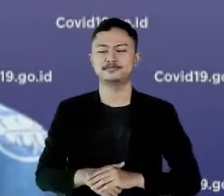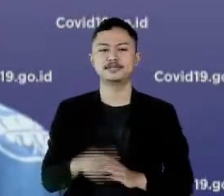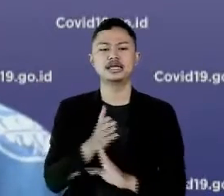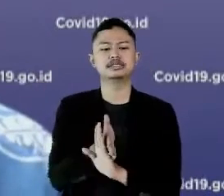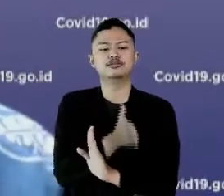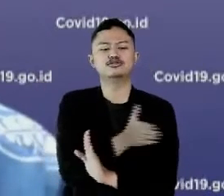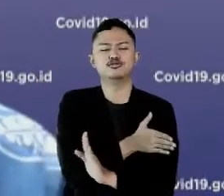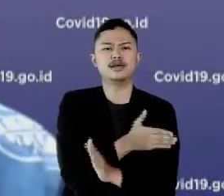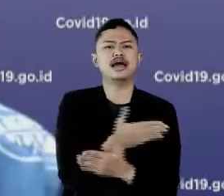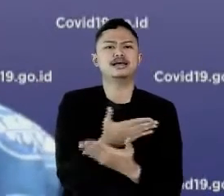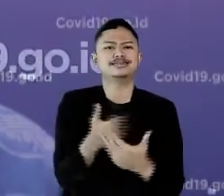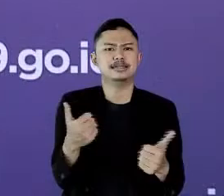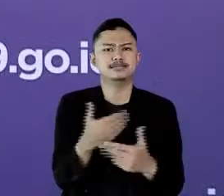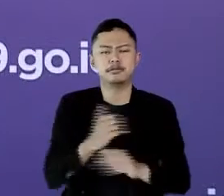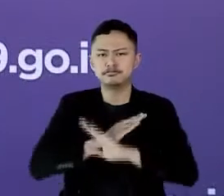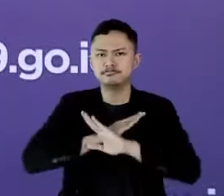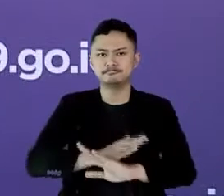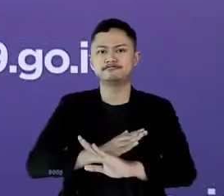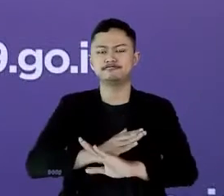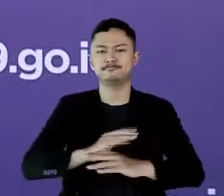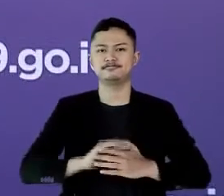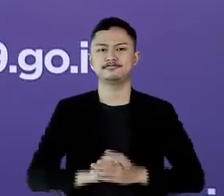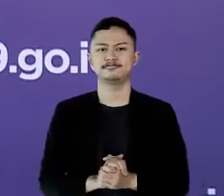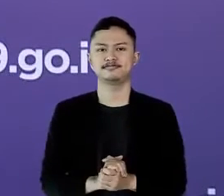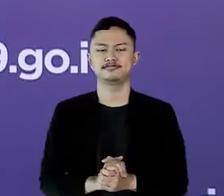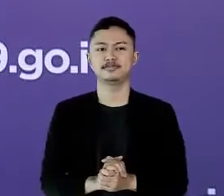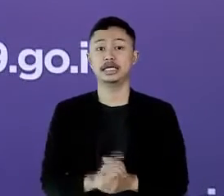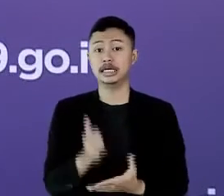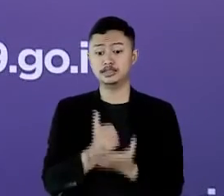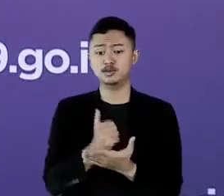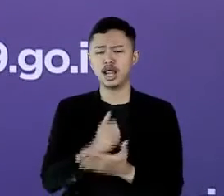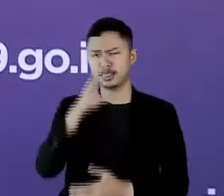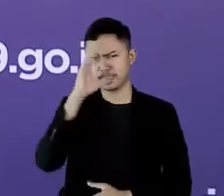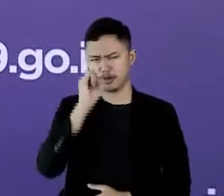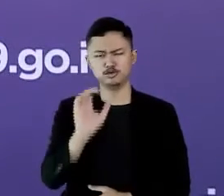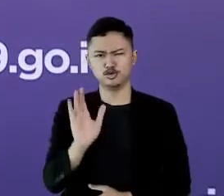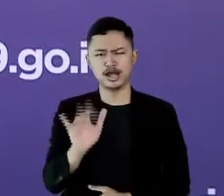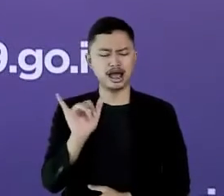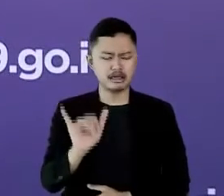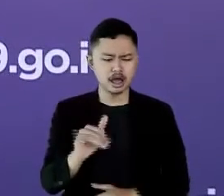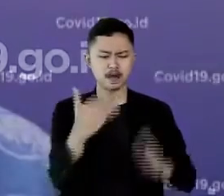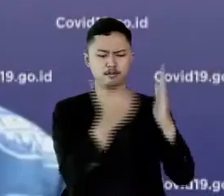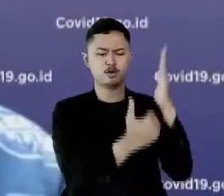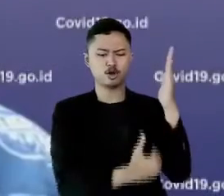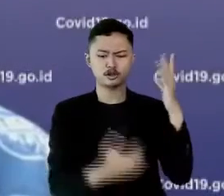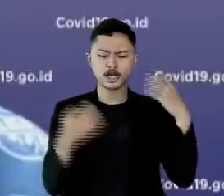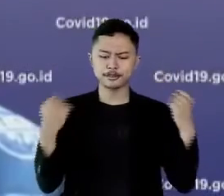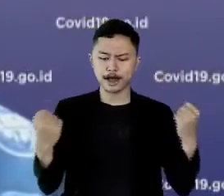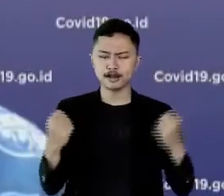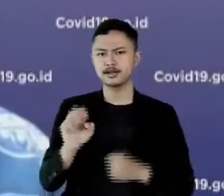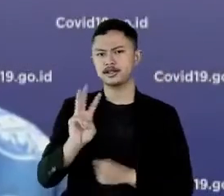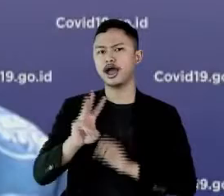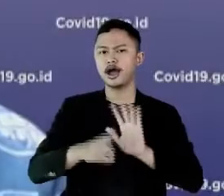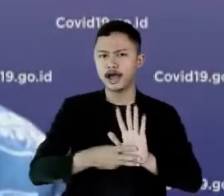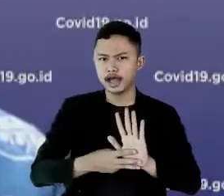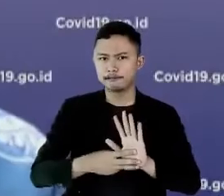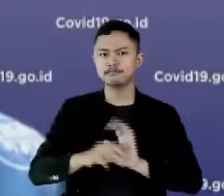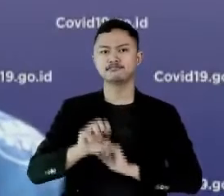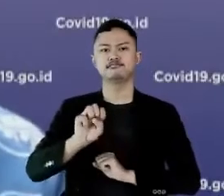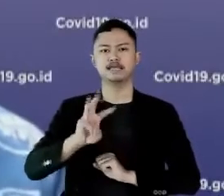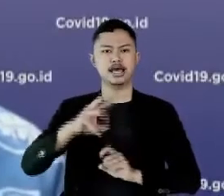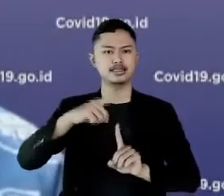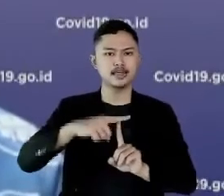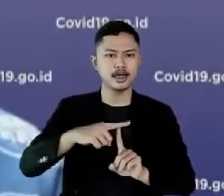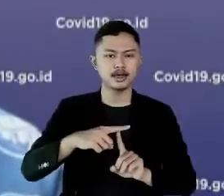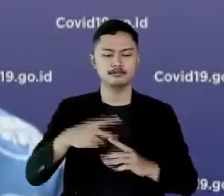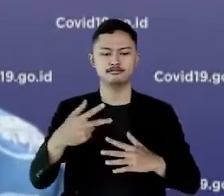Ya. Oke. Okay. Artinya kita udah tahu sebetulnya protokol kesehatan 3M, kemudian 3T plus